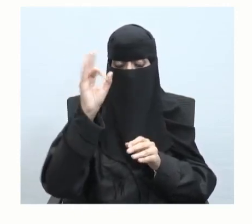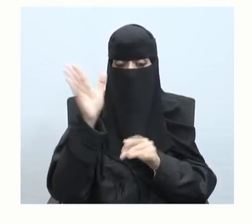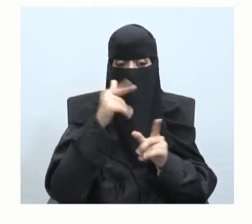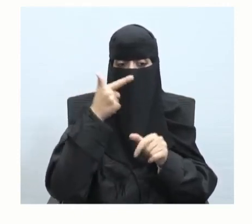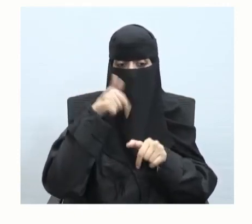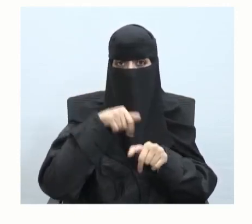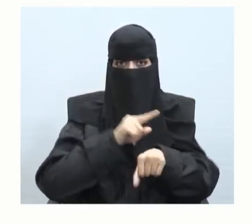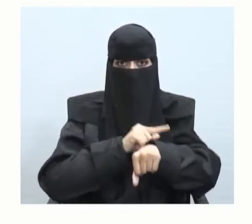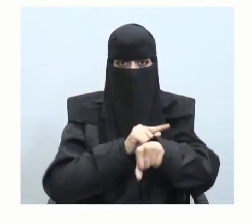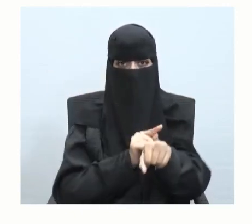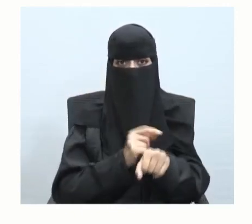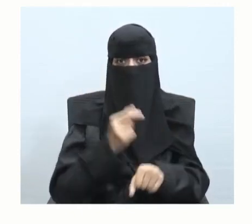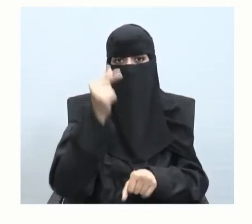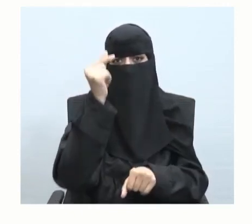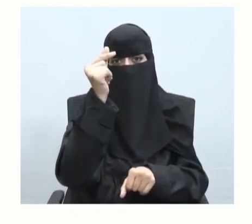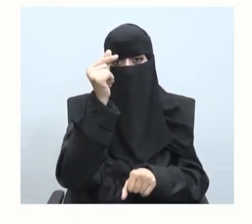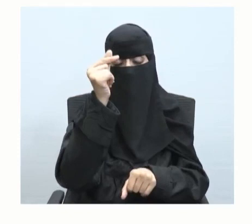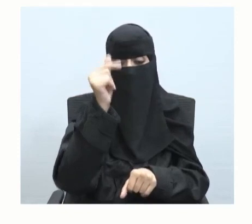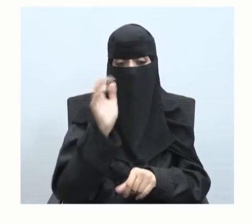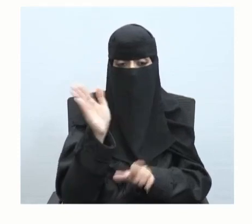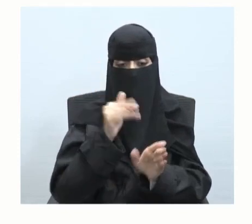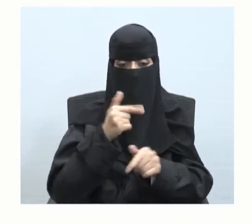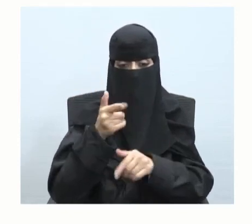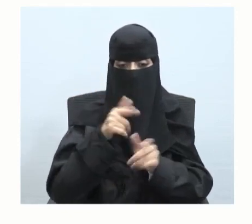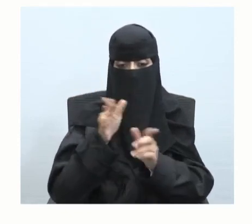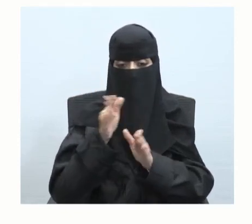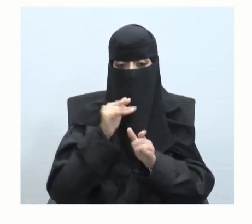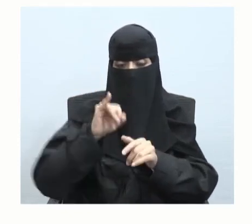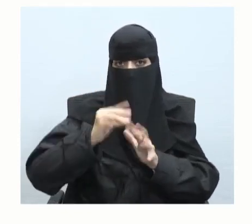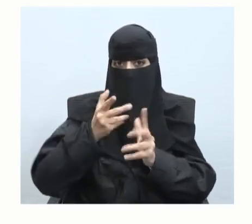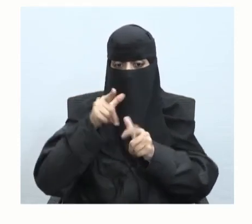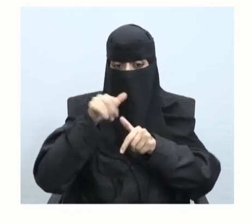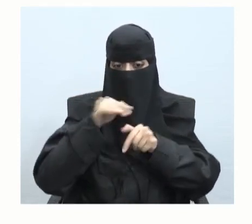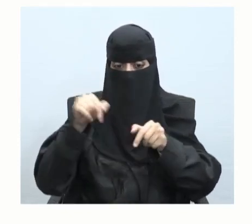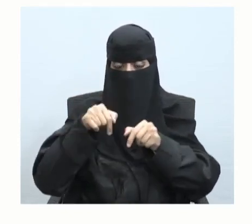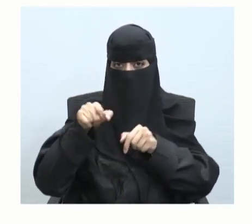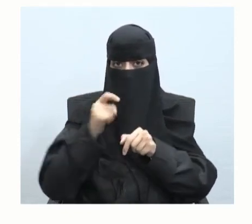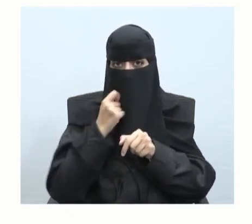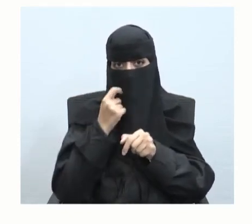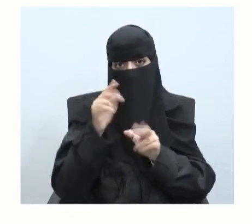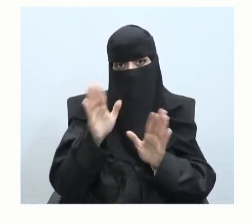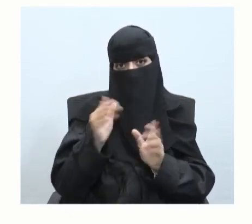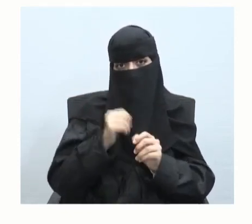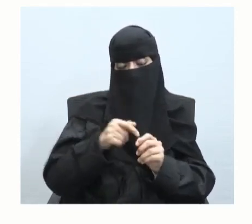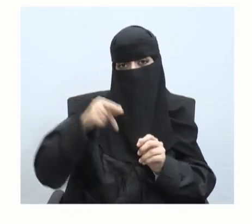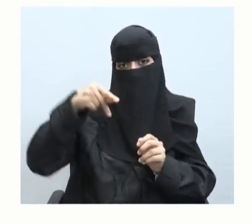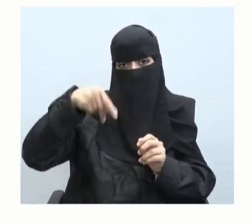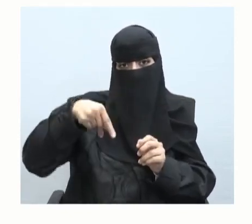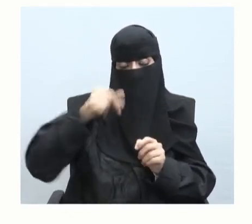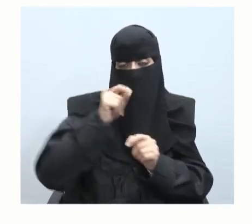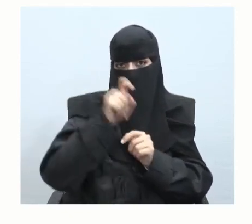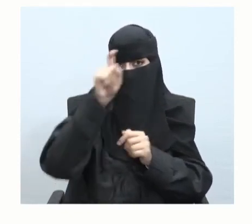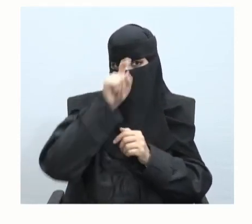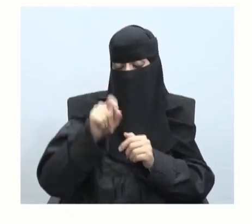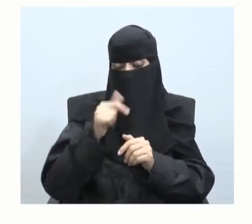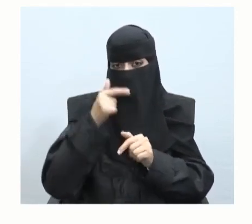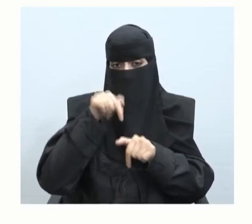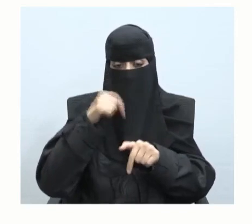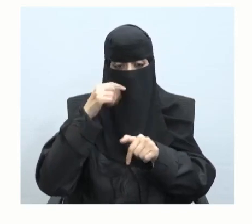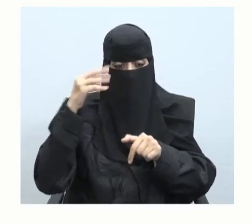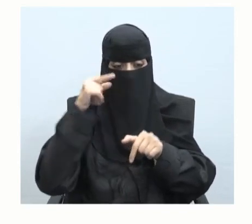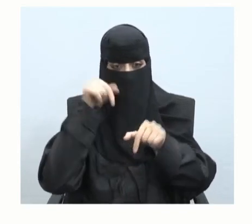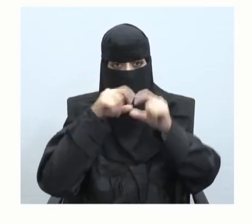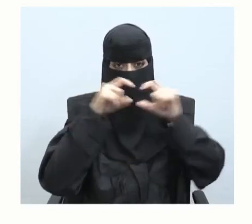لمده هذه اللي هي عباره عن الزمن ممتاز ما مقدار القدره اذا بي هنا استفهام عندما تتامل